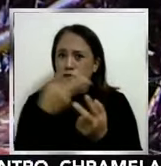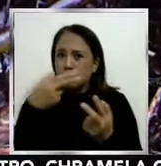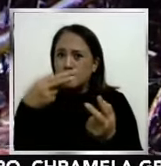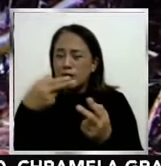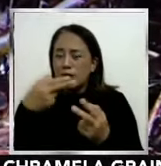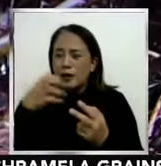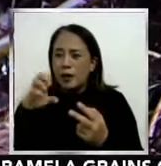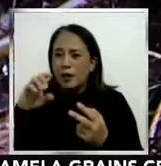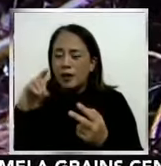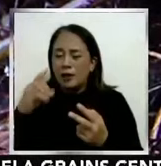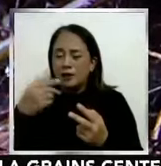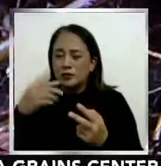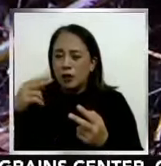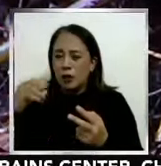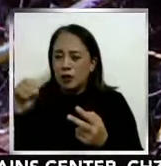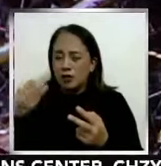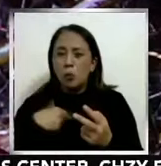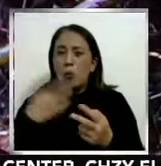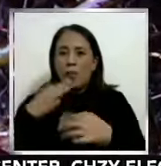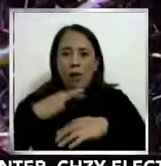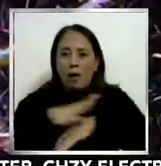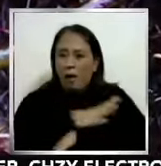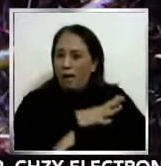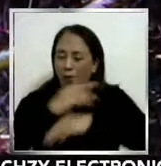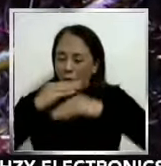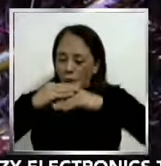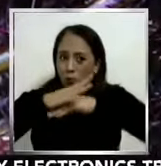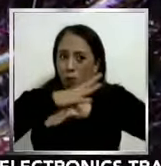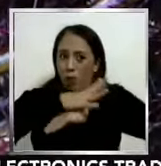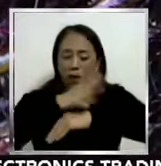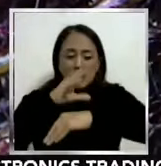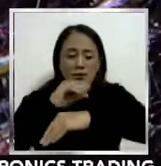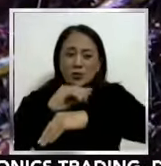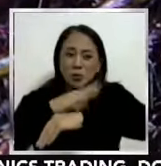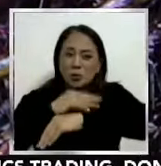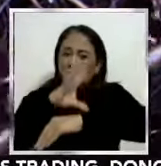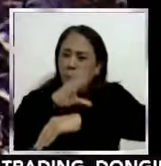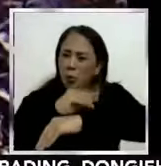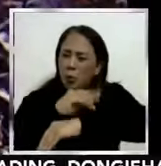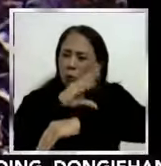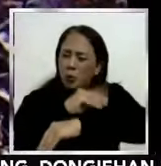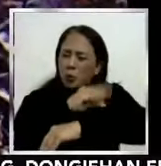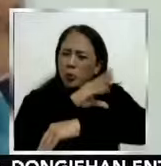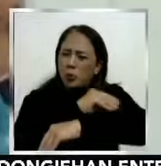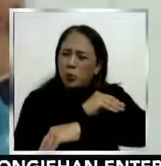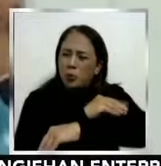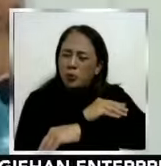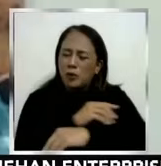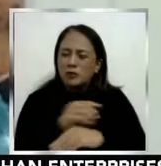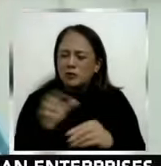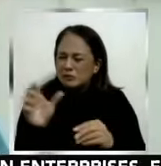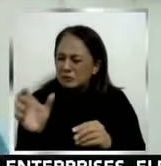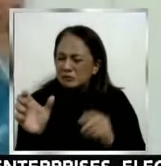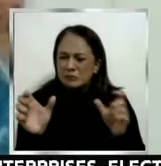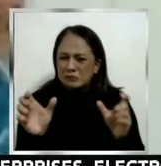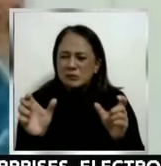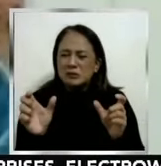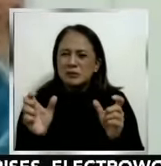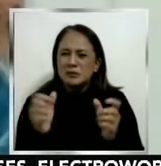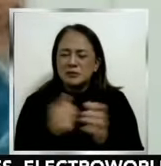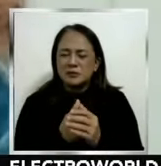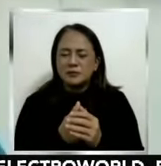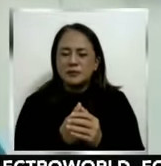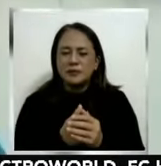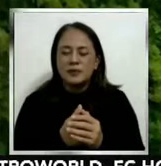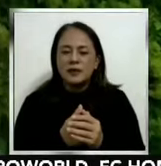but they don't have spines, they have soft fur. And they're 10 to 12 centimeters long, kind of a short tail. They're not rodents, they're very